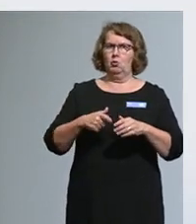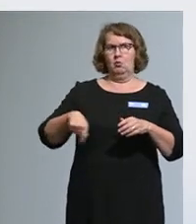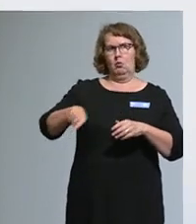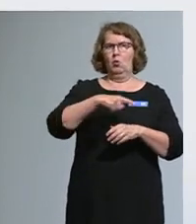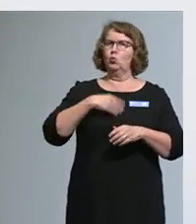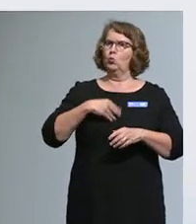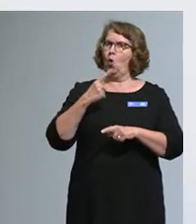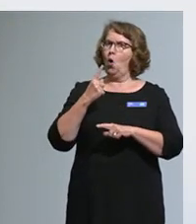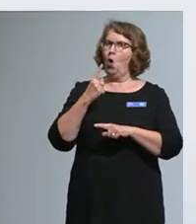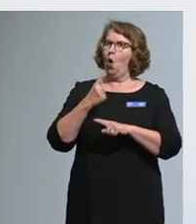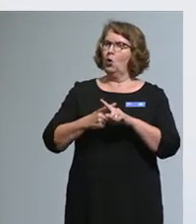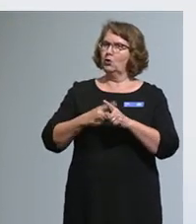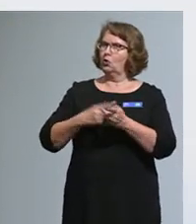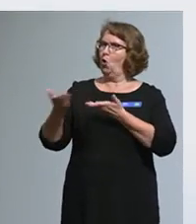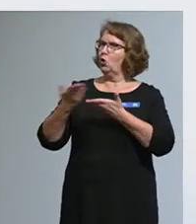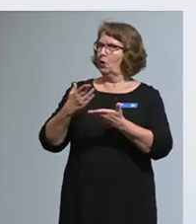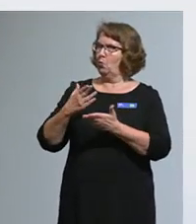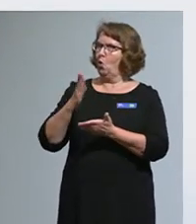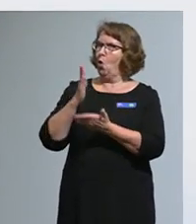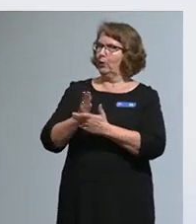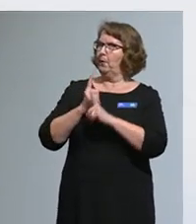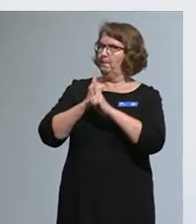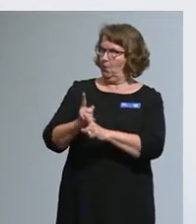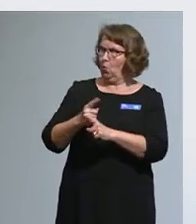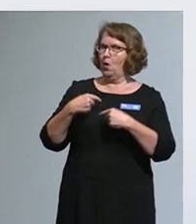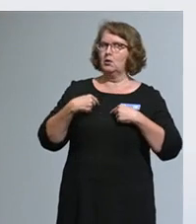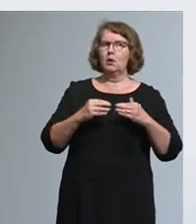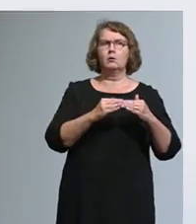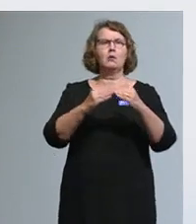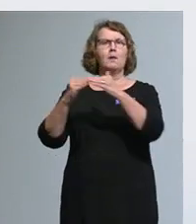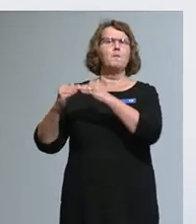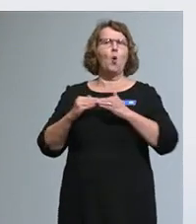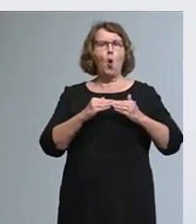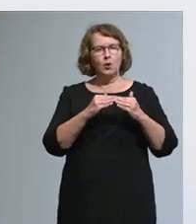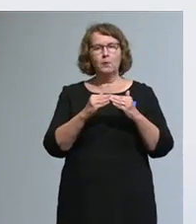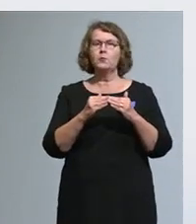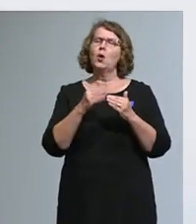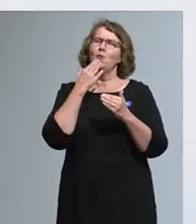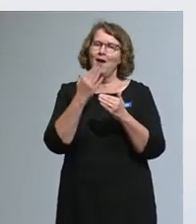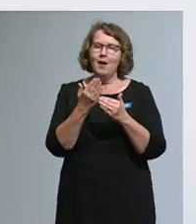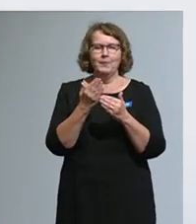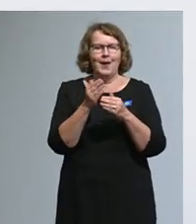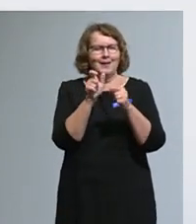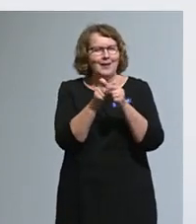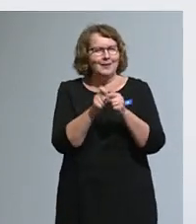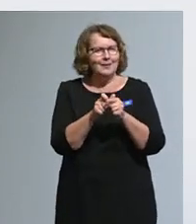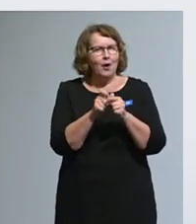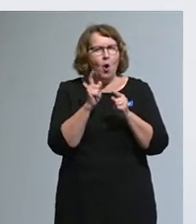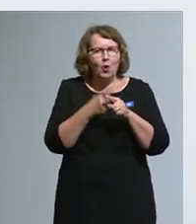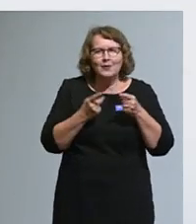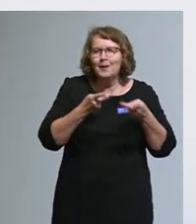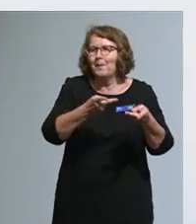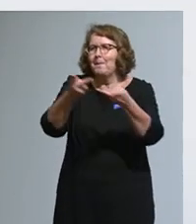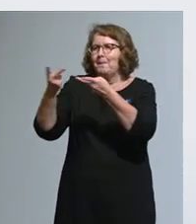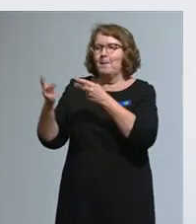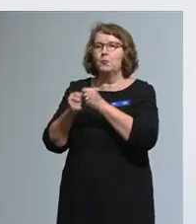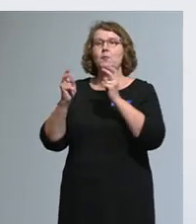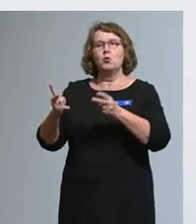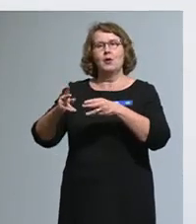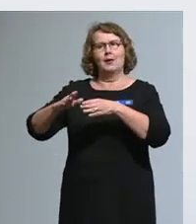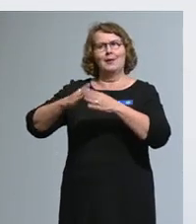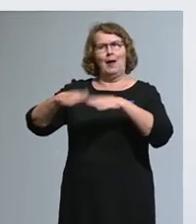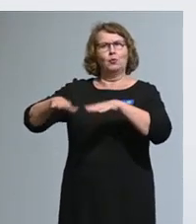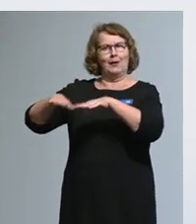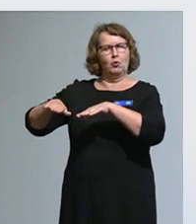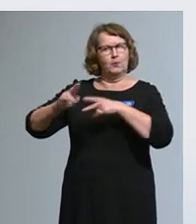tasapuolisesta kohtelusta, niin on hyvä yhdenmukaistaa näitä käsitteitä, mutta myöskin käytäntöjä. Toinen peruste